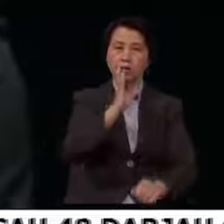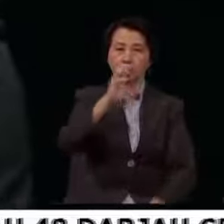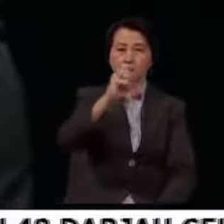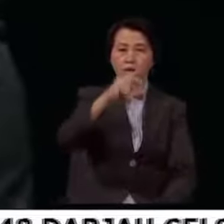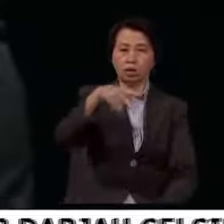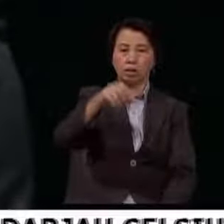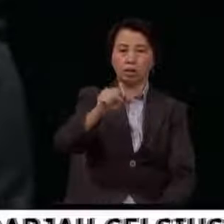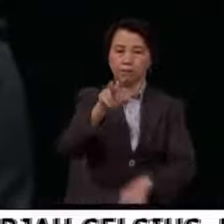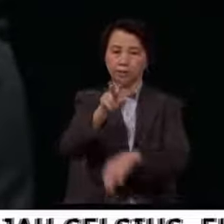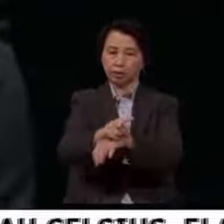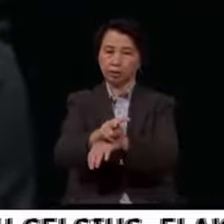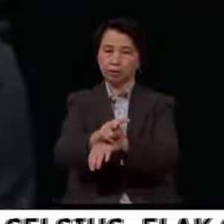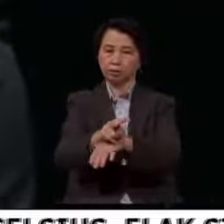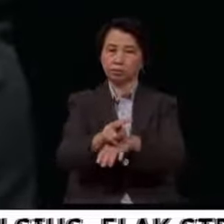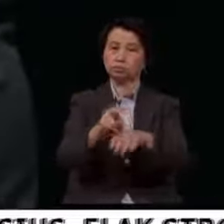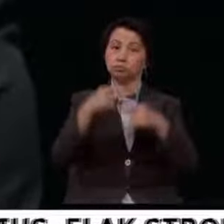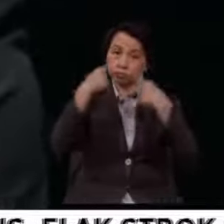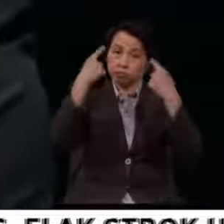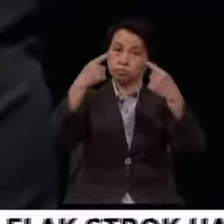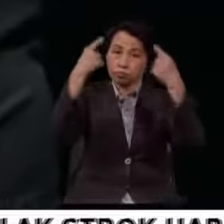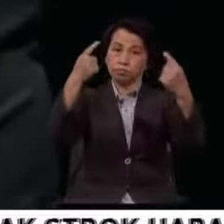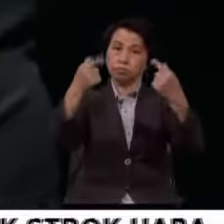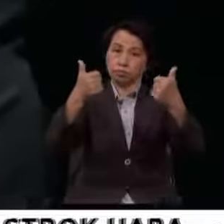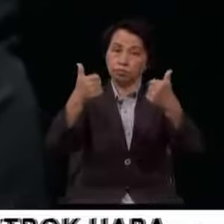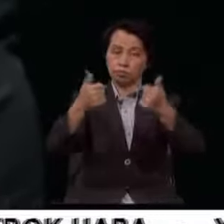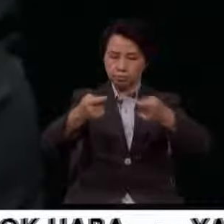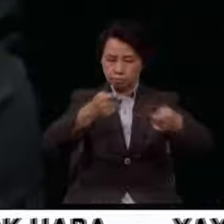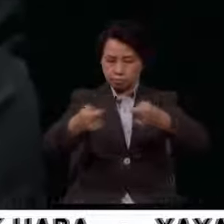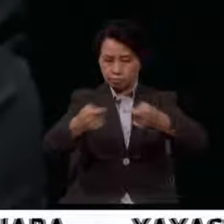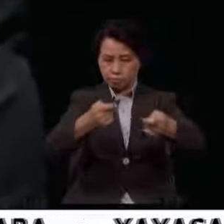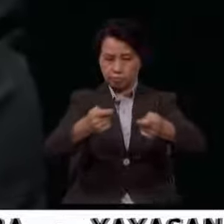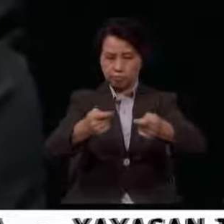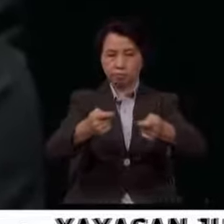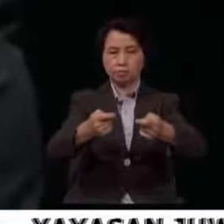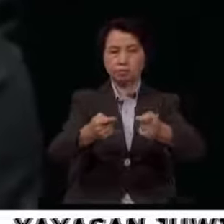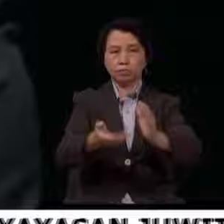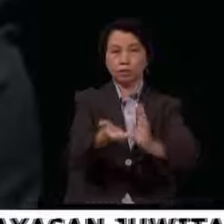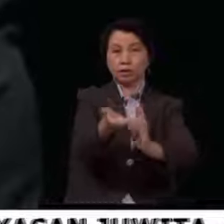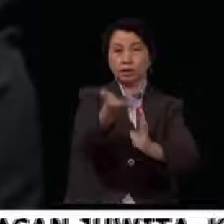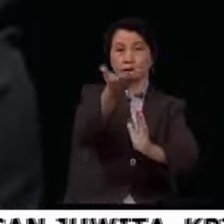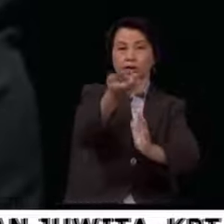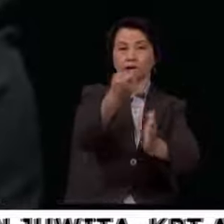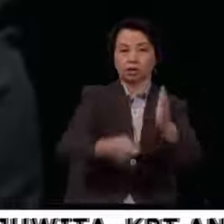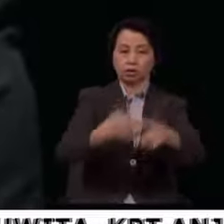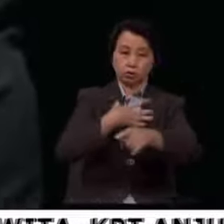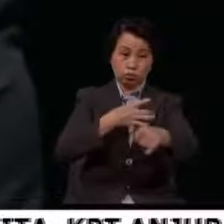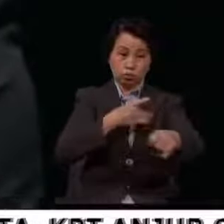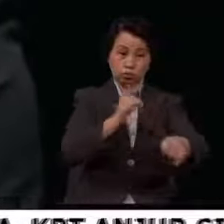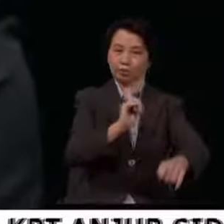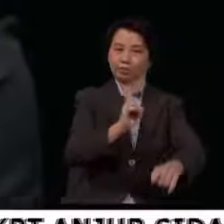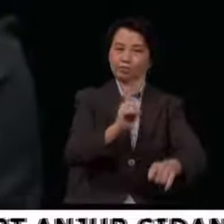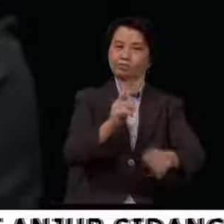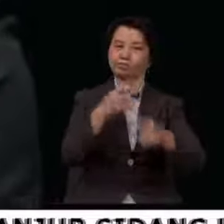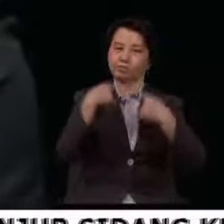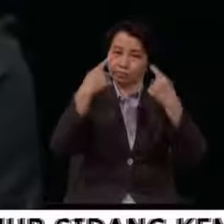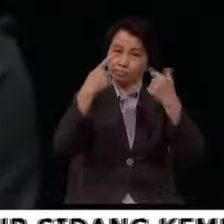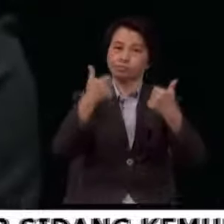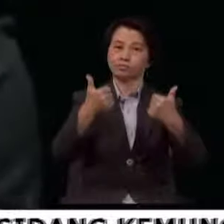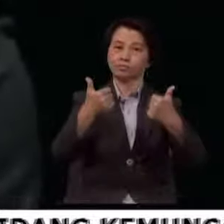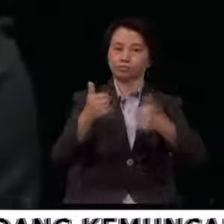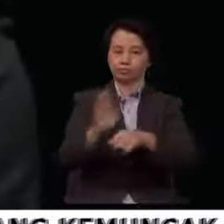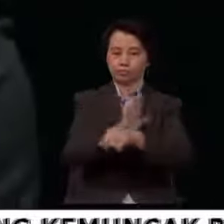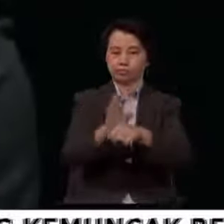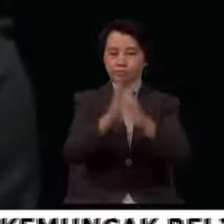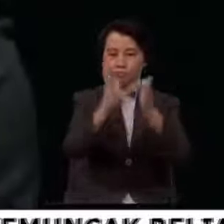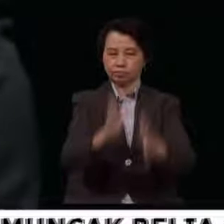kita mendapatkan tuh malu maklumat dan juga compounds Lihatlah kita kenakan Dalam Pesan yang telah kita